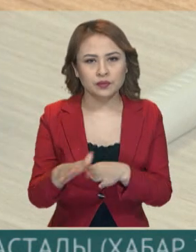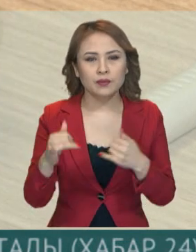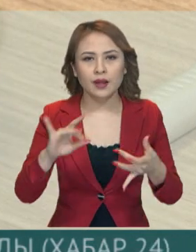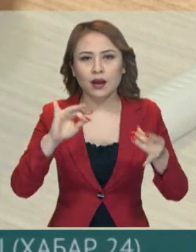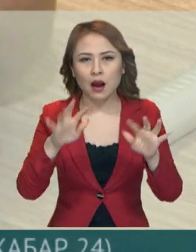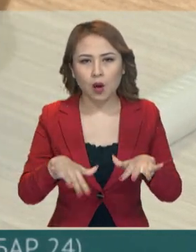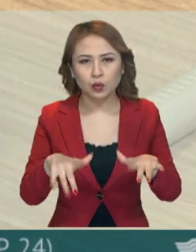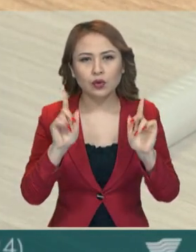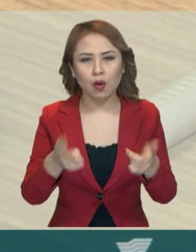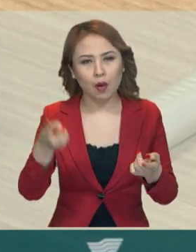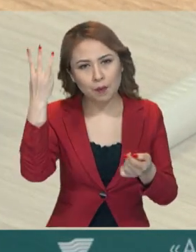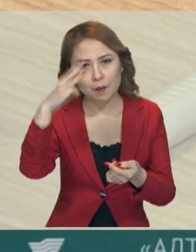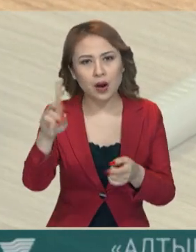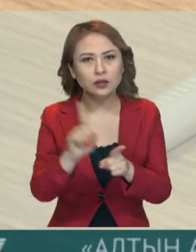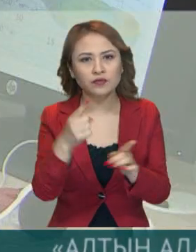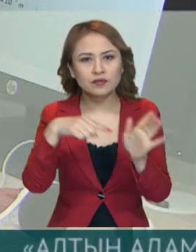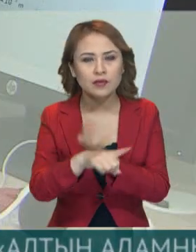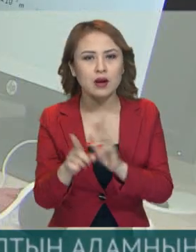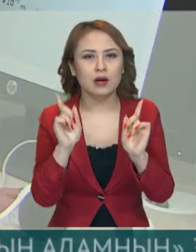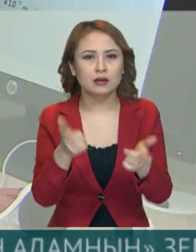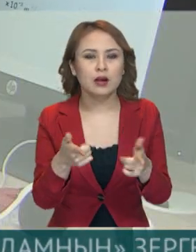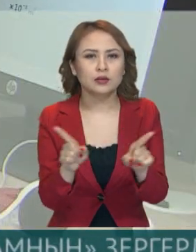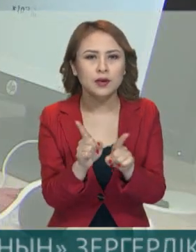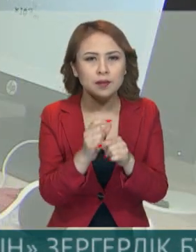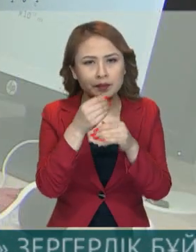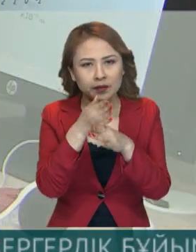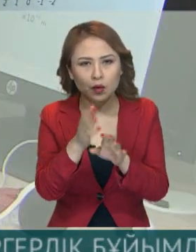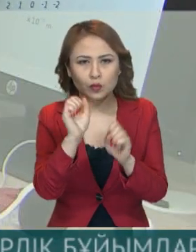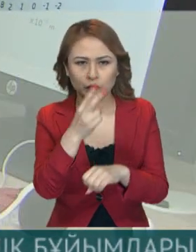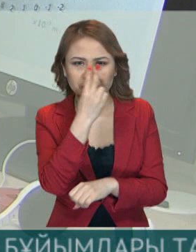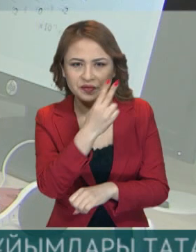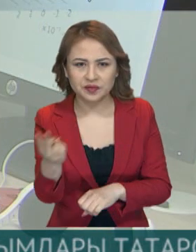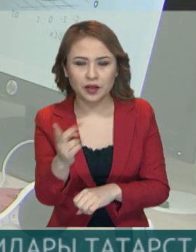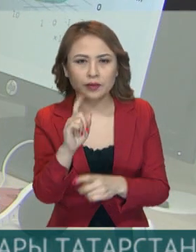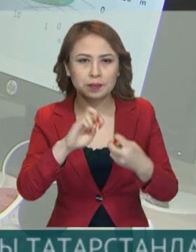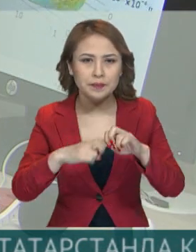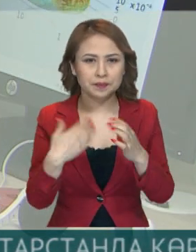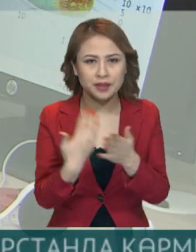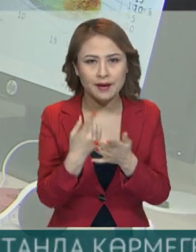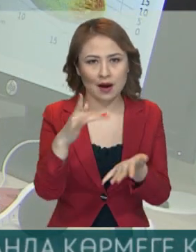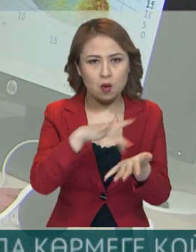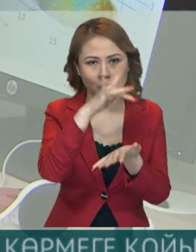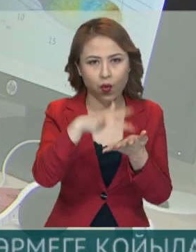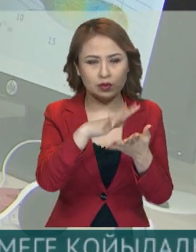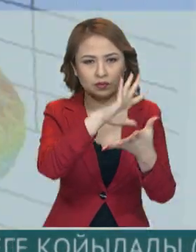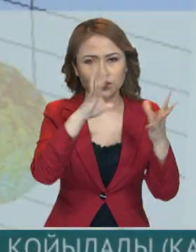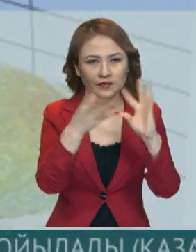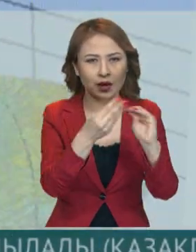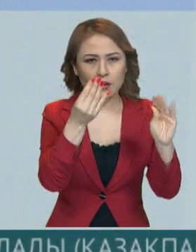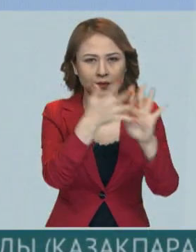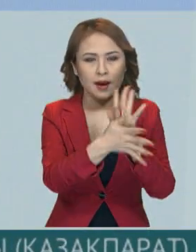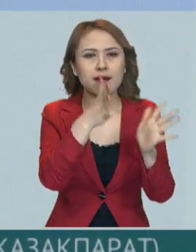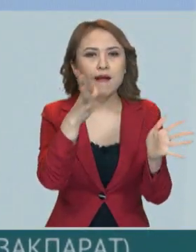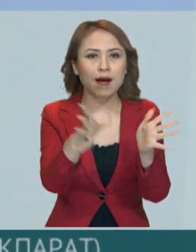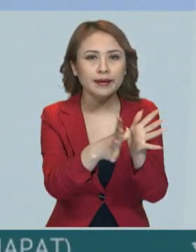Компьютерлік модельдің бір ерекшелігі кішкентай нано бөлшектерді де анық көрсете алады. Мәселен, бір қалаға жұмсалатын энергияны есептегенде